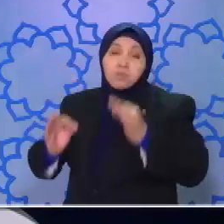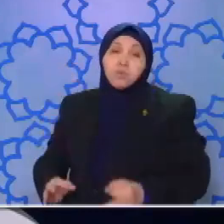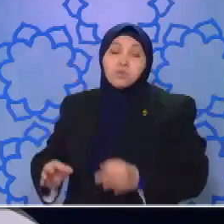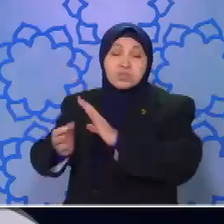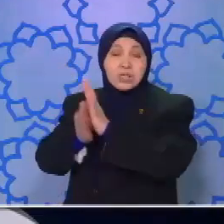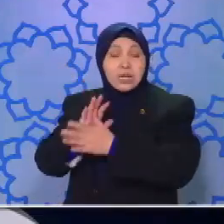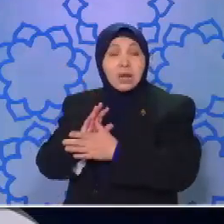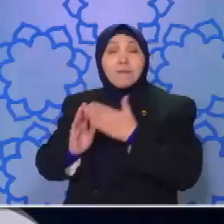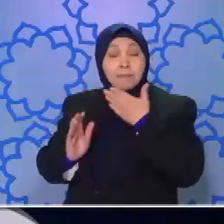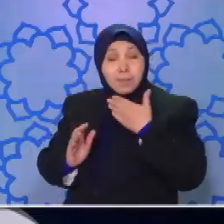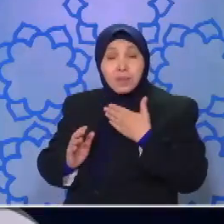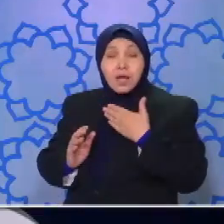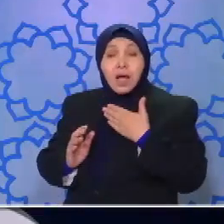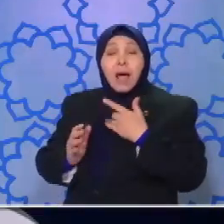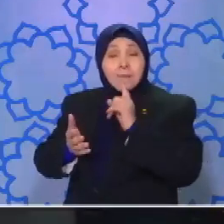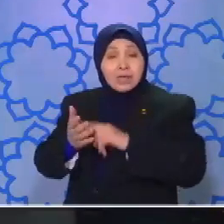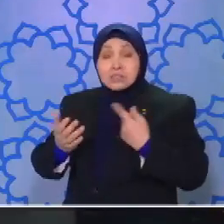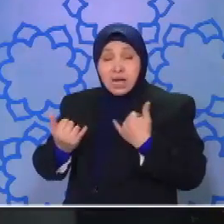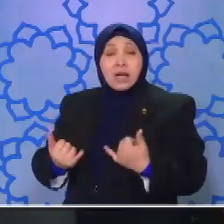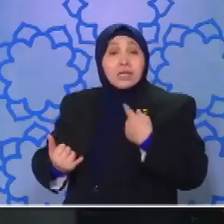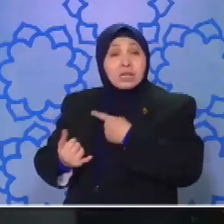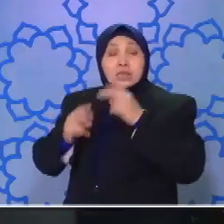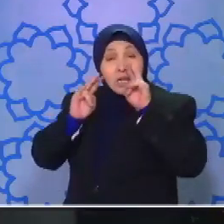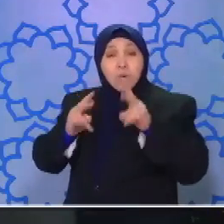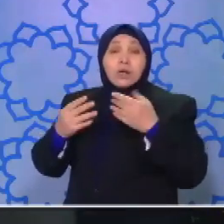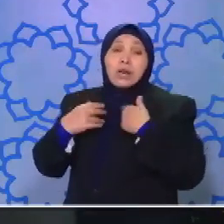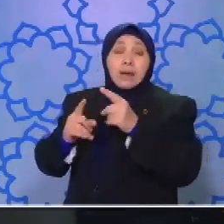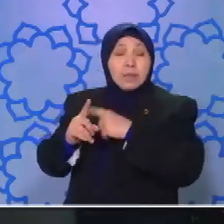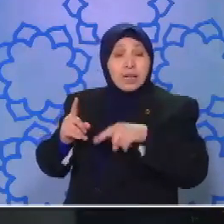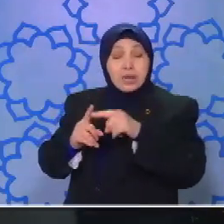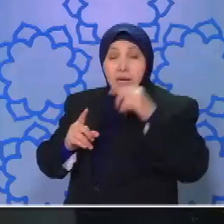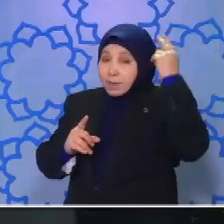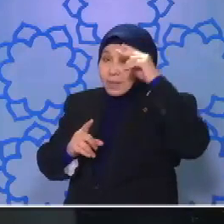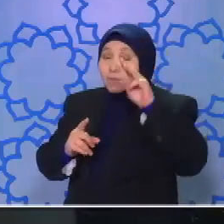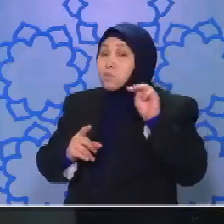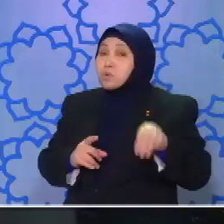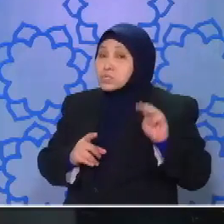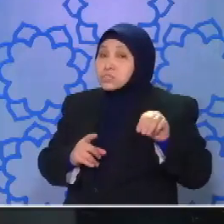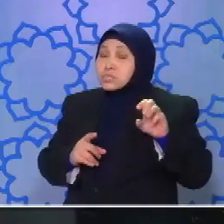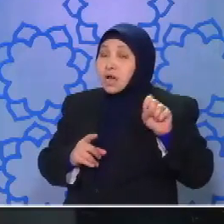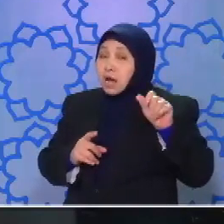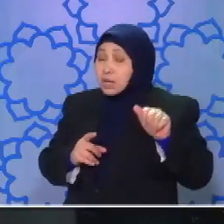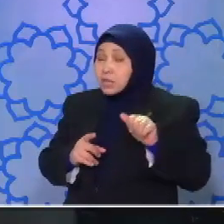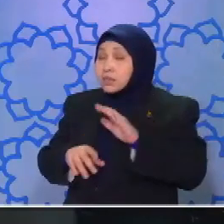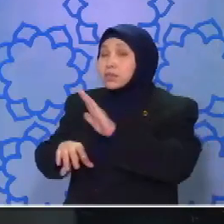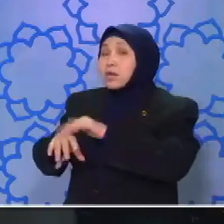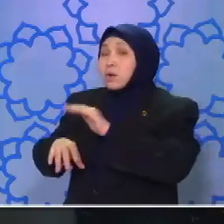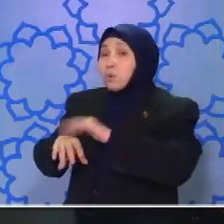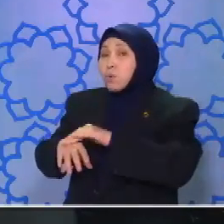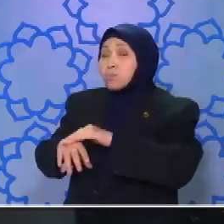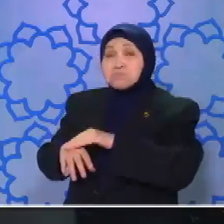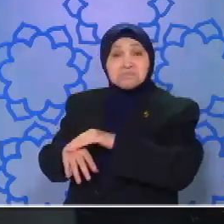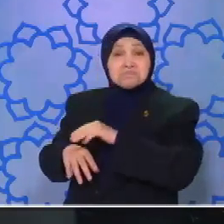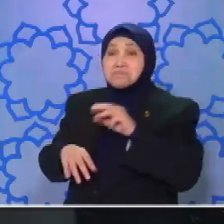menarik apabila kita tengok setakat ini, Ustaz, ya. Yeah. Bila Nabi Musa ini ditegur oleh Nabi Khidir, Nabi Musa tak minta